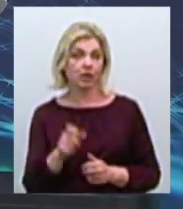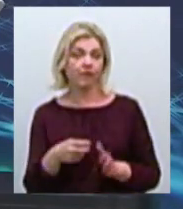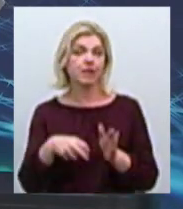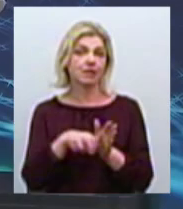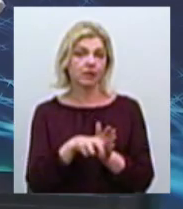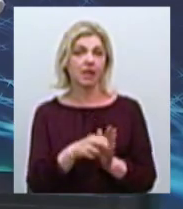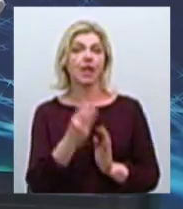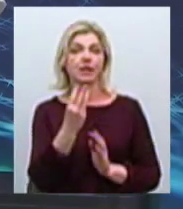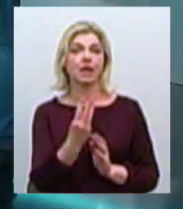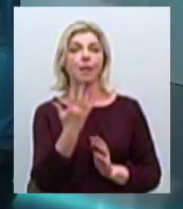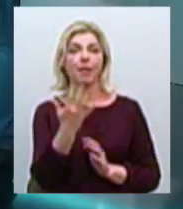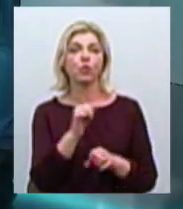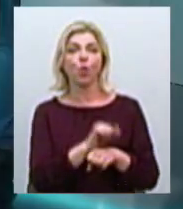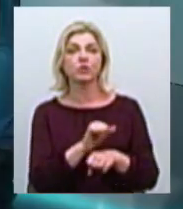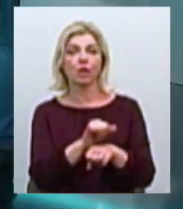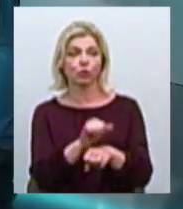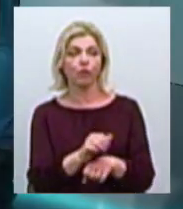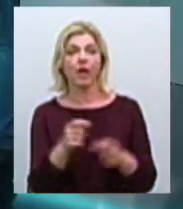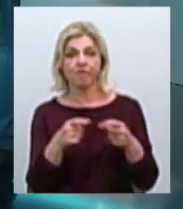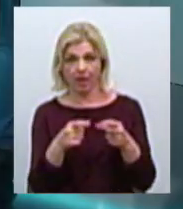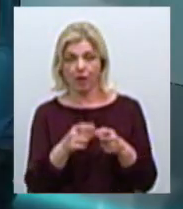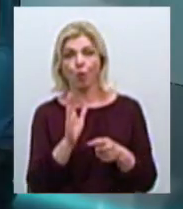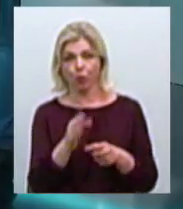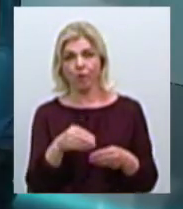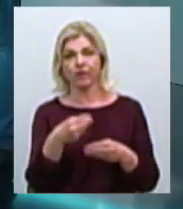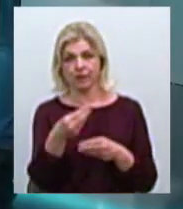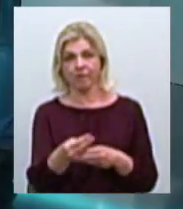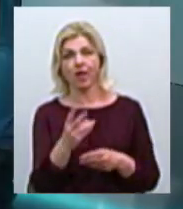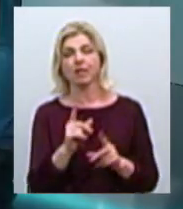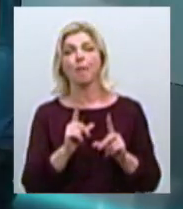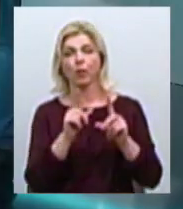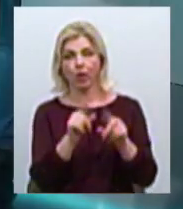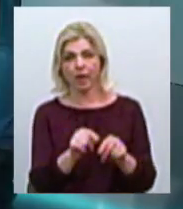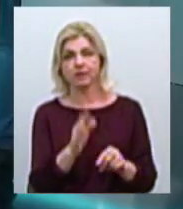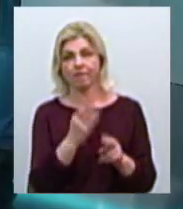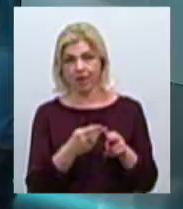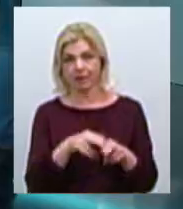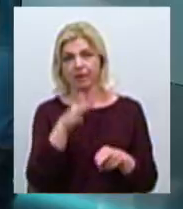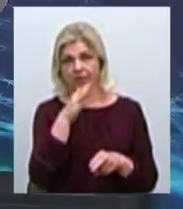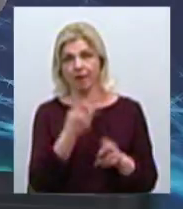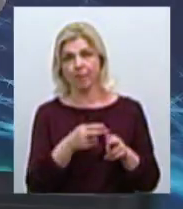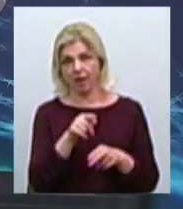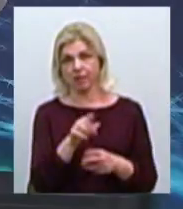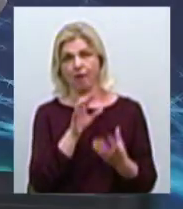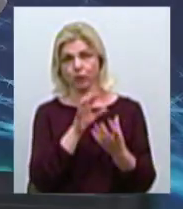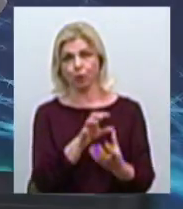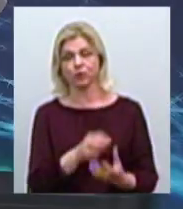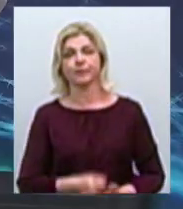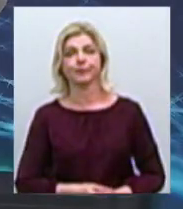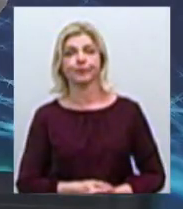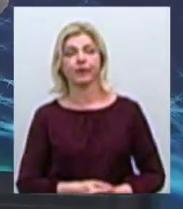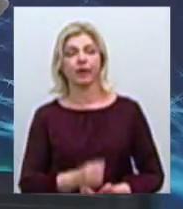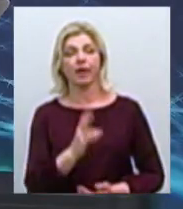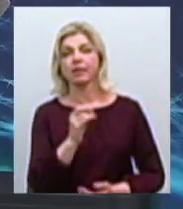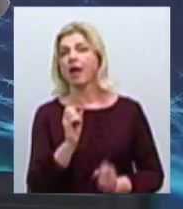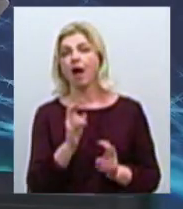там 3-5 остановок, сколько ему надо. Будут выдаваться? Да, будут выдаваться билеты на проезд конкретно в это время, в этом автобусе. То есть это не как в